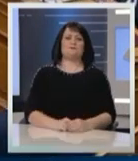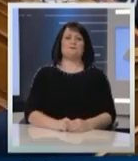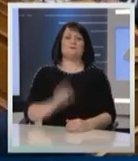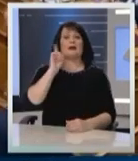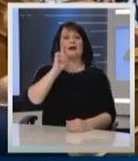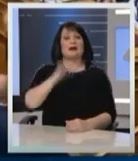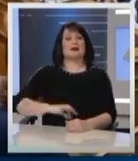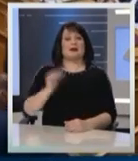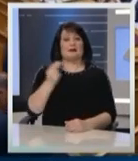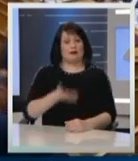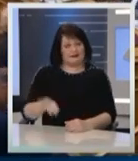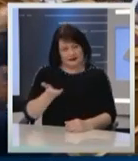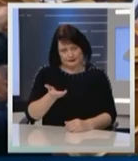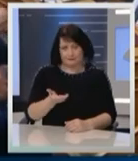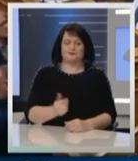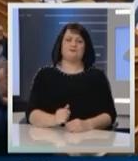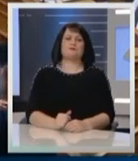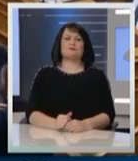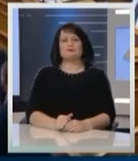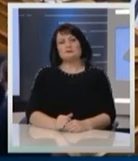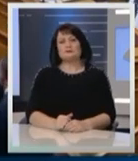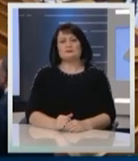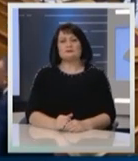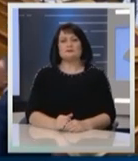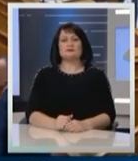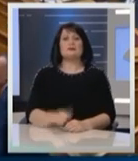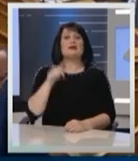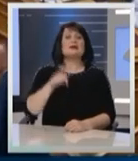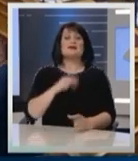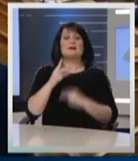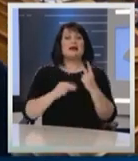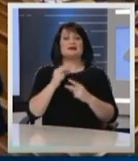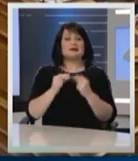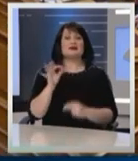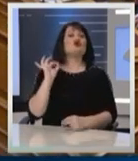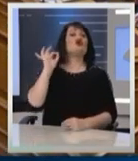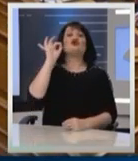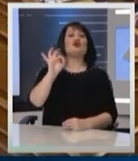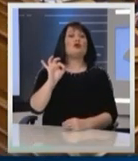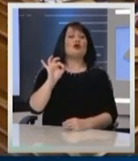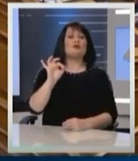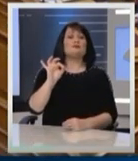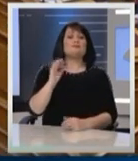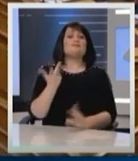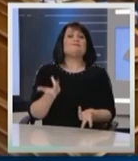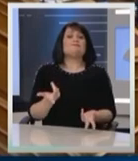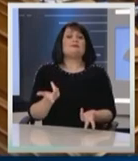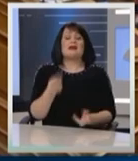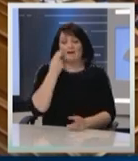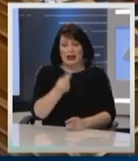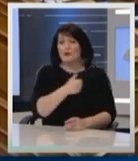κυρίες και κύριοι βουλευτές, στο σκοπό της σημερινής συζήτησης δεν μπορώ να δω τίποτε